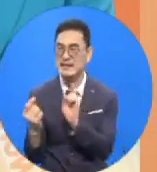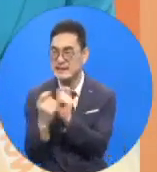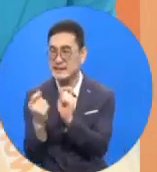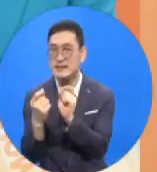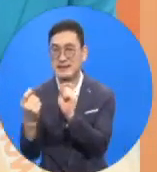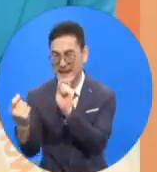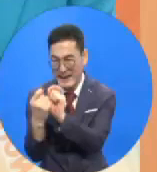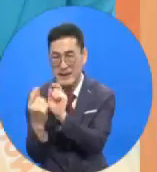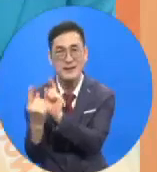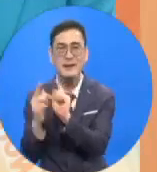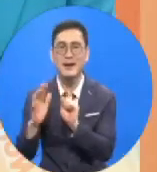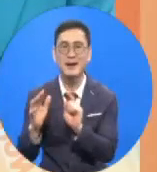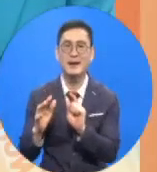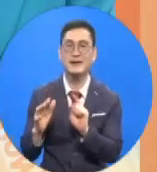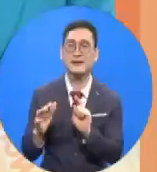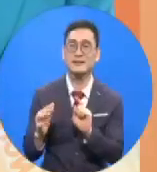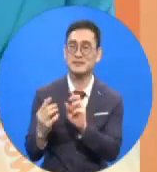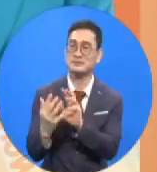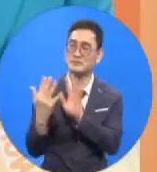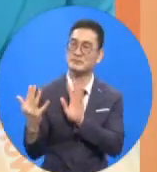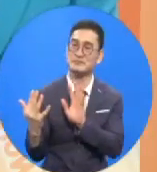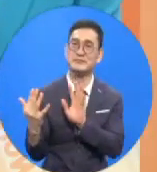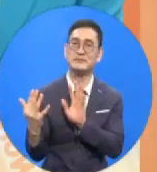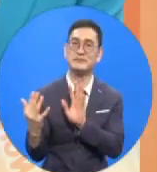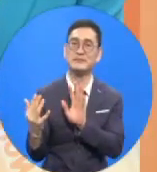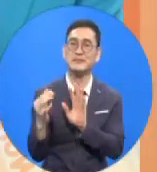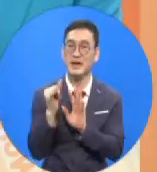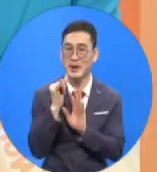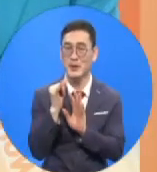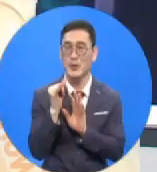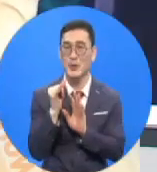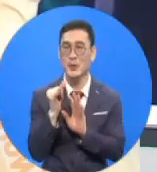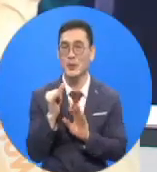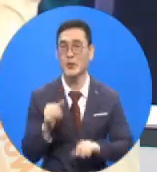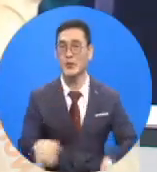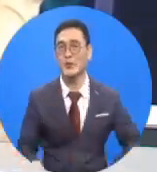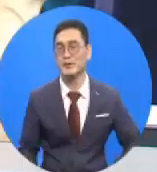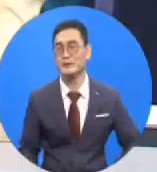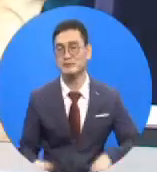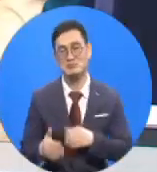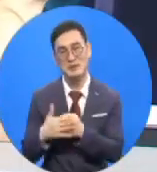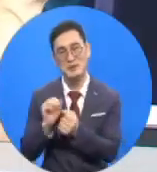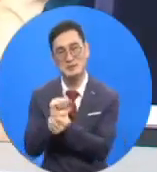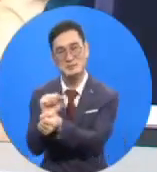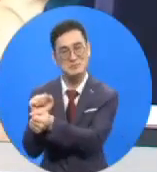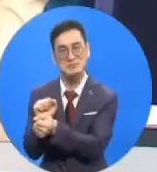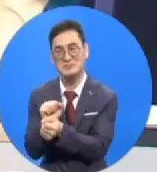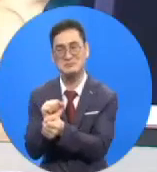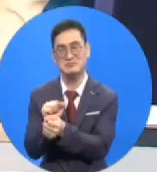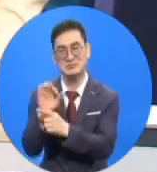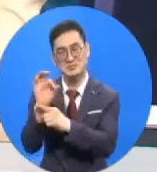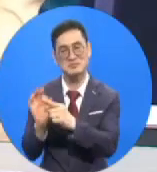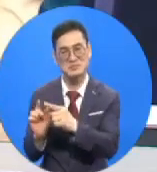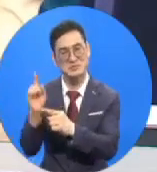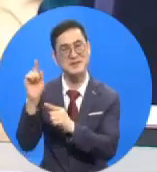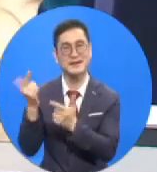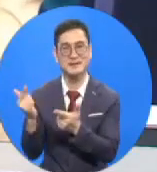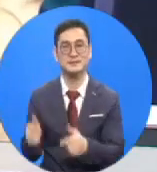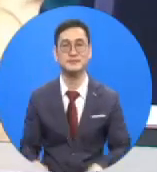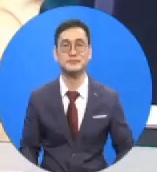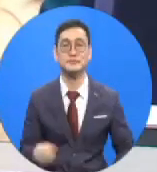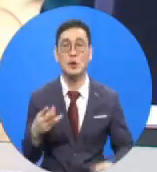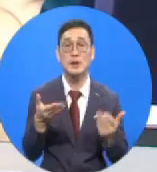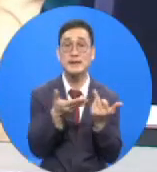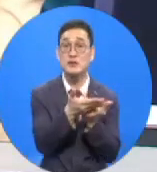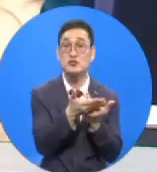이런 습도가 높은 환경 이라는 것도 자와 있을 것 같습니다 4 네이버는 제주도 상황인데요 게스트 하우스 운영자 중 2명이